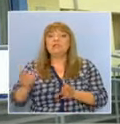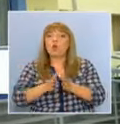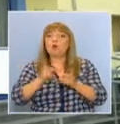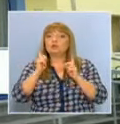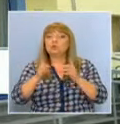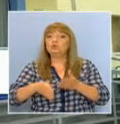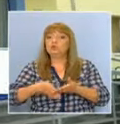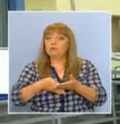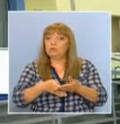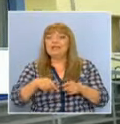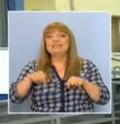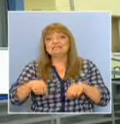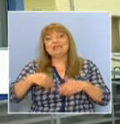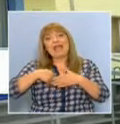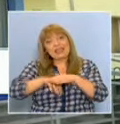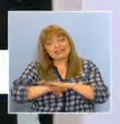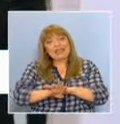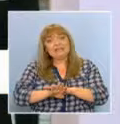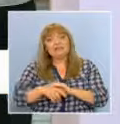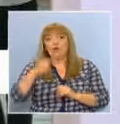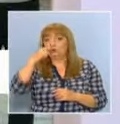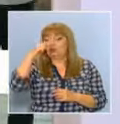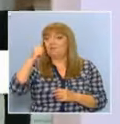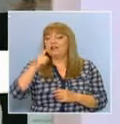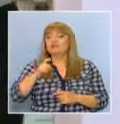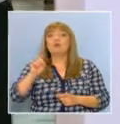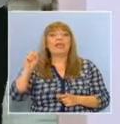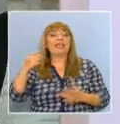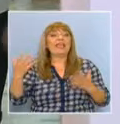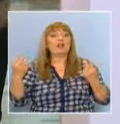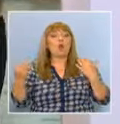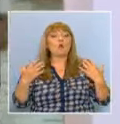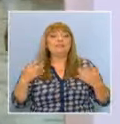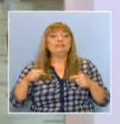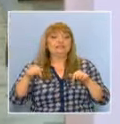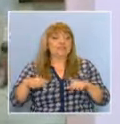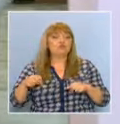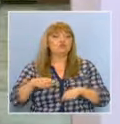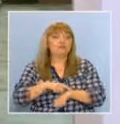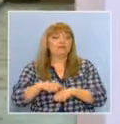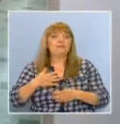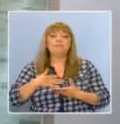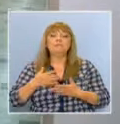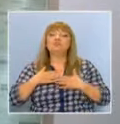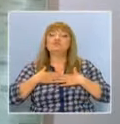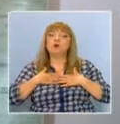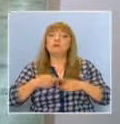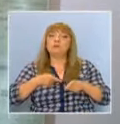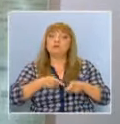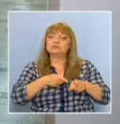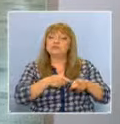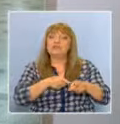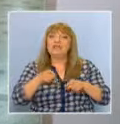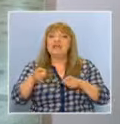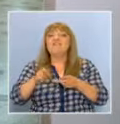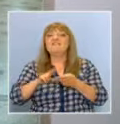сега всичко се пази в тайна. Но най-важното е, че героите на днешното време имат своите последователи. Виктория решила да стане